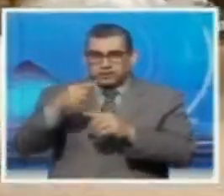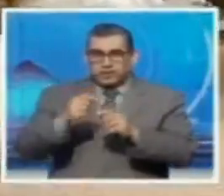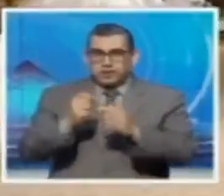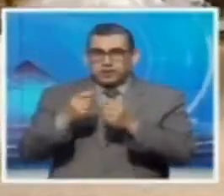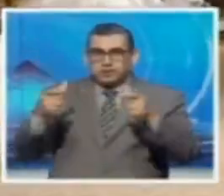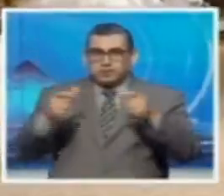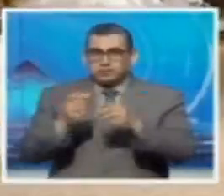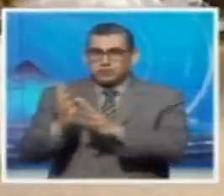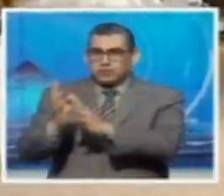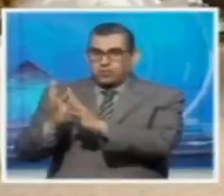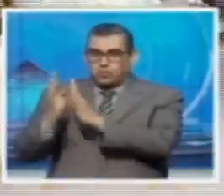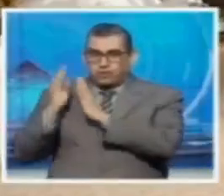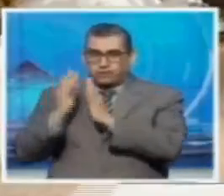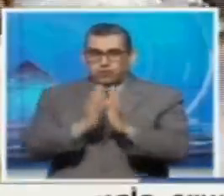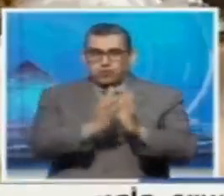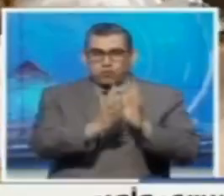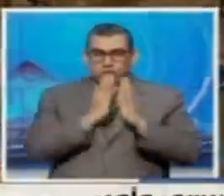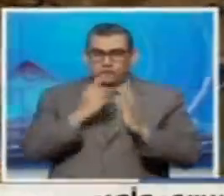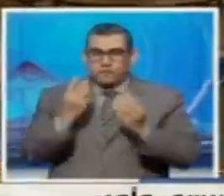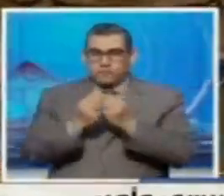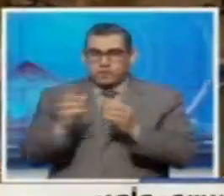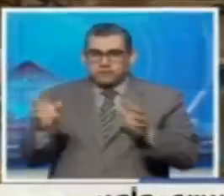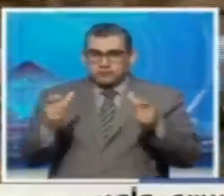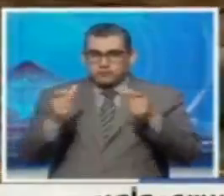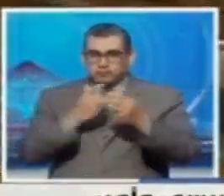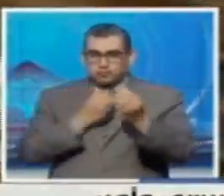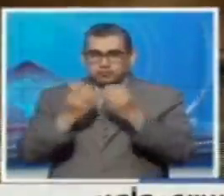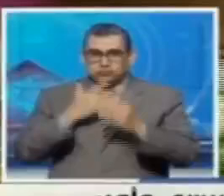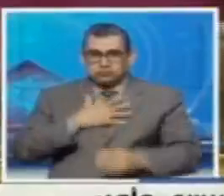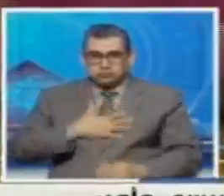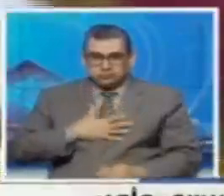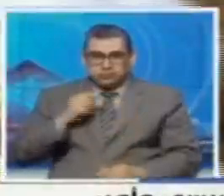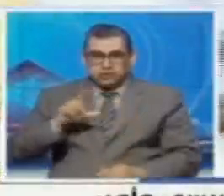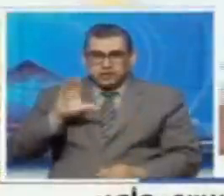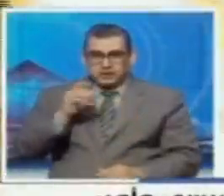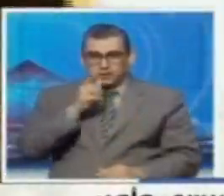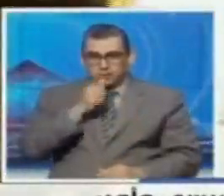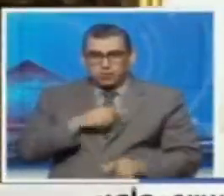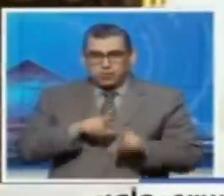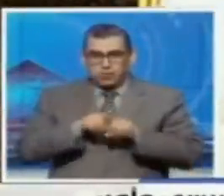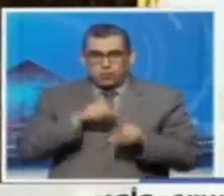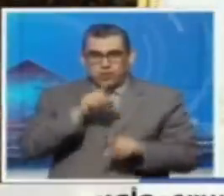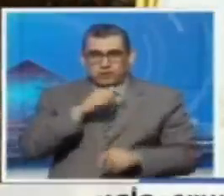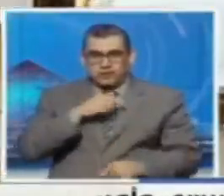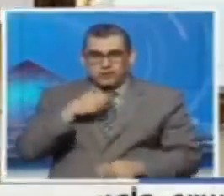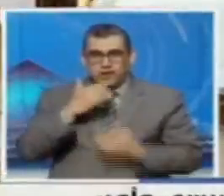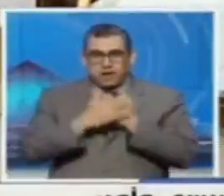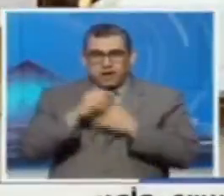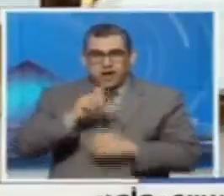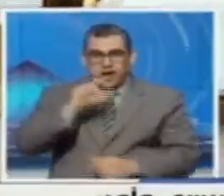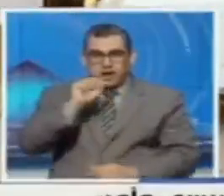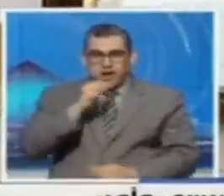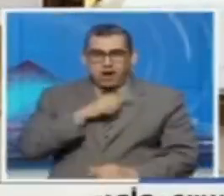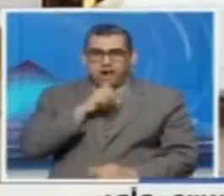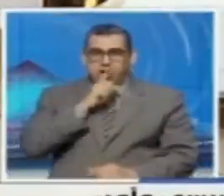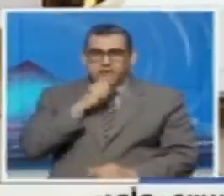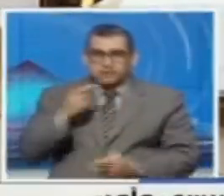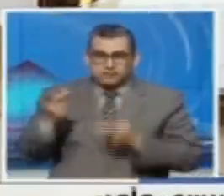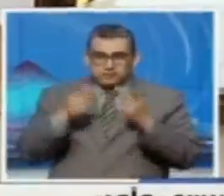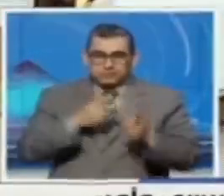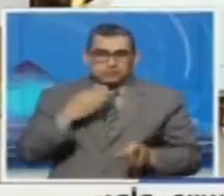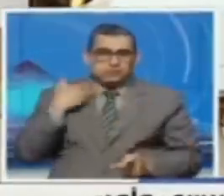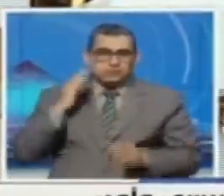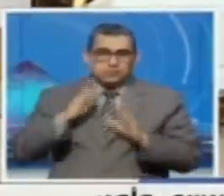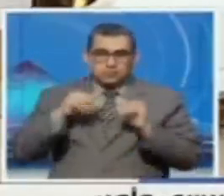موسعة ضمت وفدي البلدين، حيث رحب السيد الرئيس بأخيه سمو الأمير القطري ضيفا كريما على